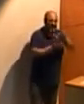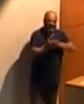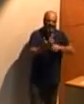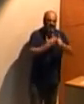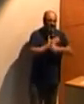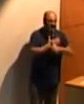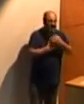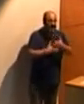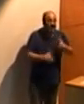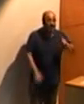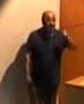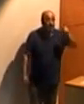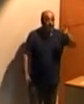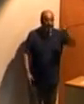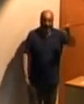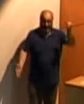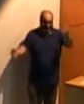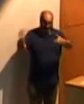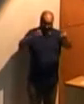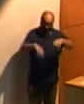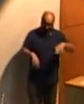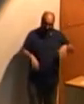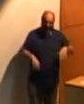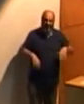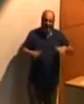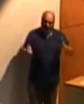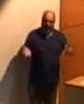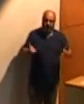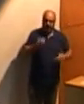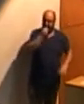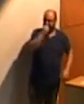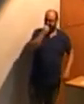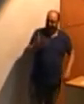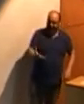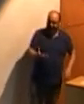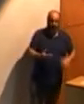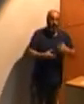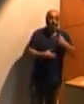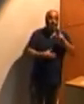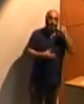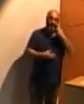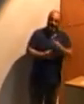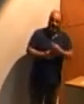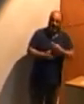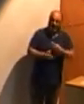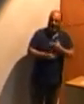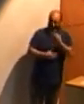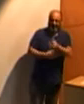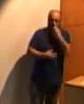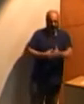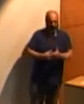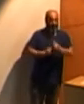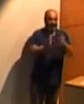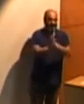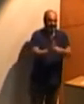par moment comme dieu crée une certaine d'espoir s'est dit quitte off comme c'est bien et dieu vit que cela était bon tel jour or en hébreu